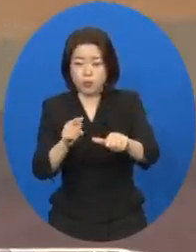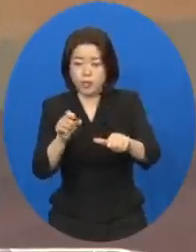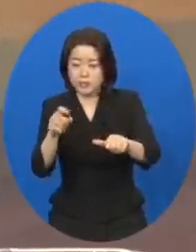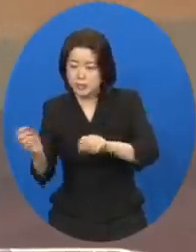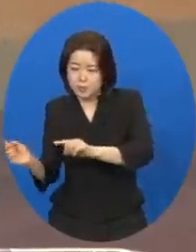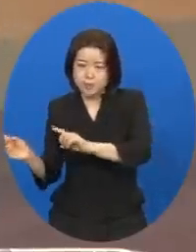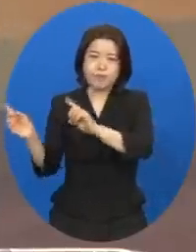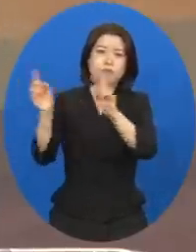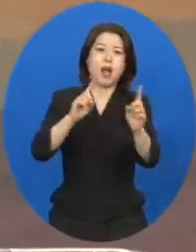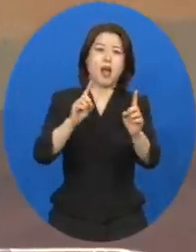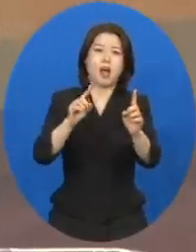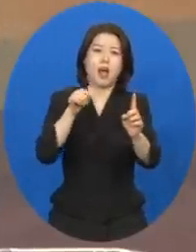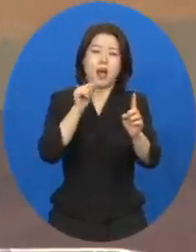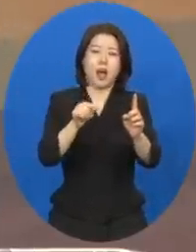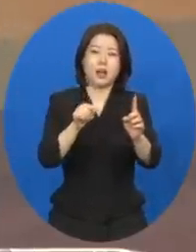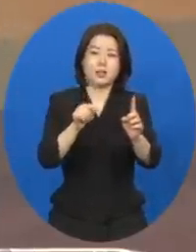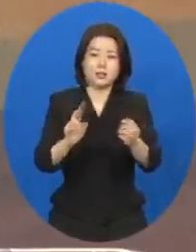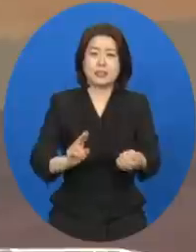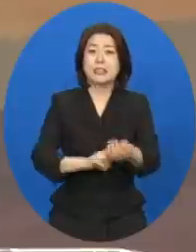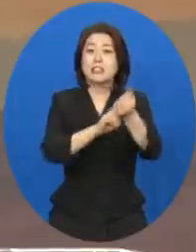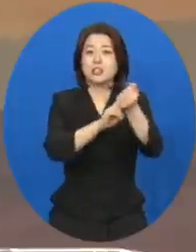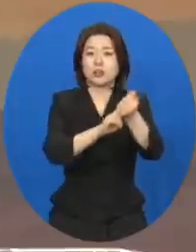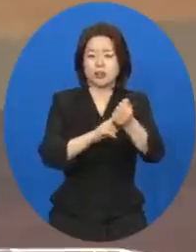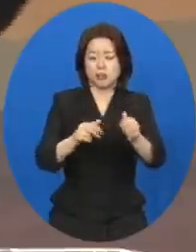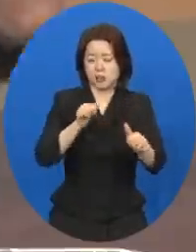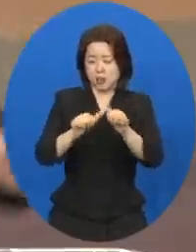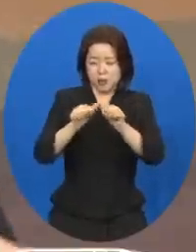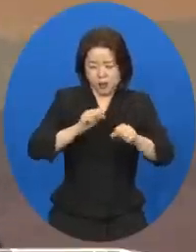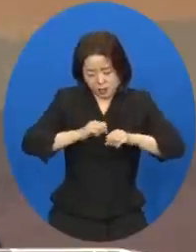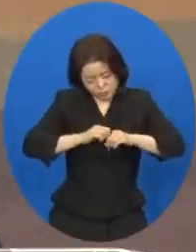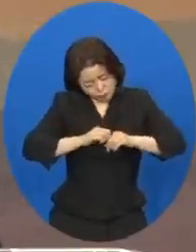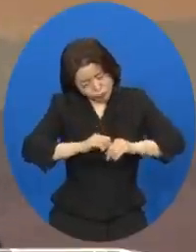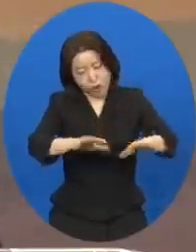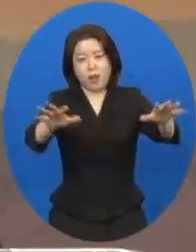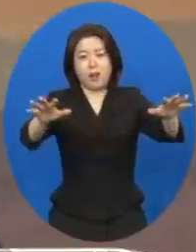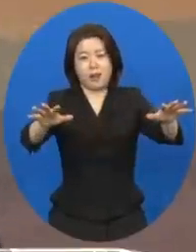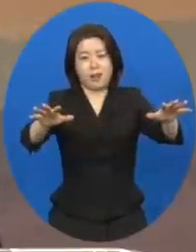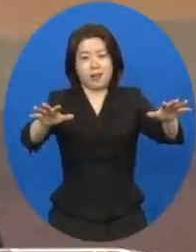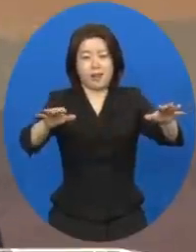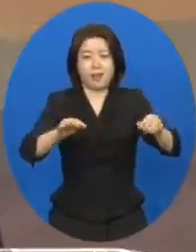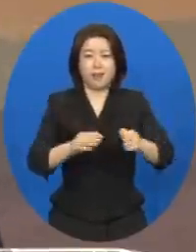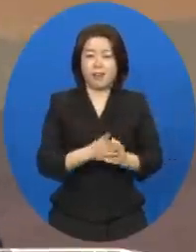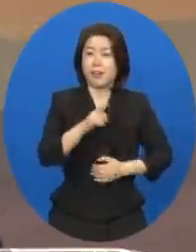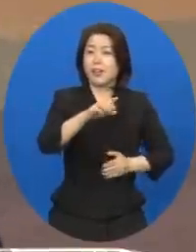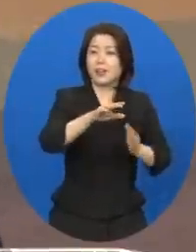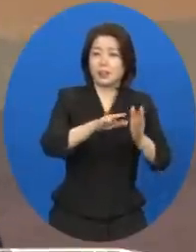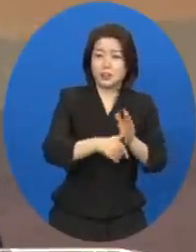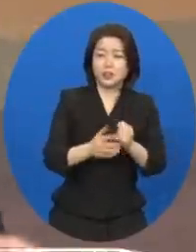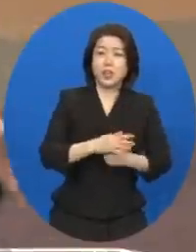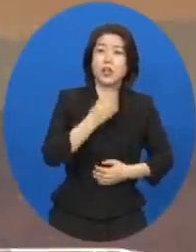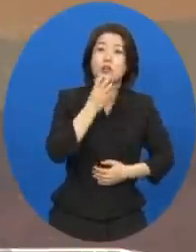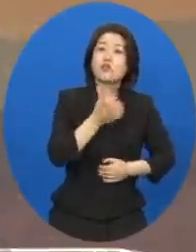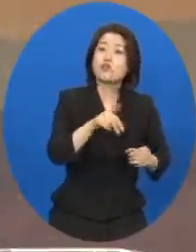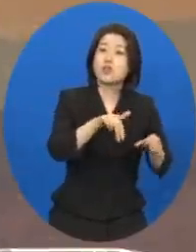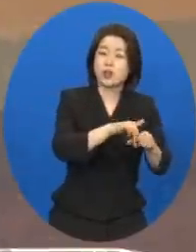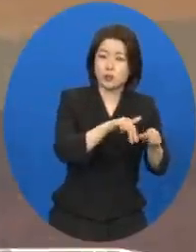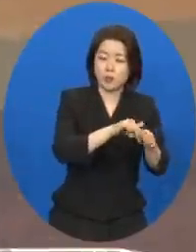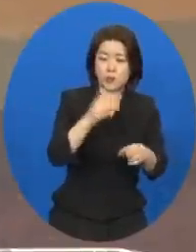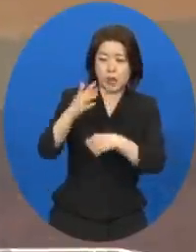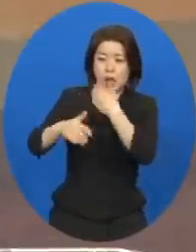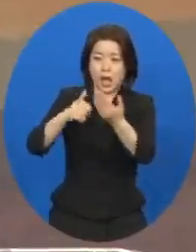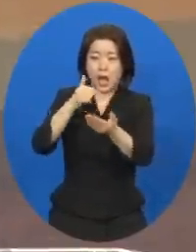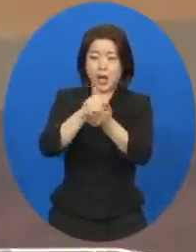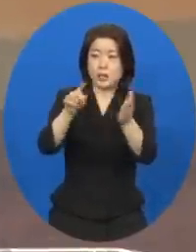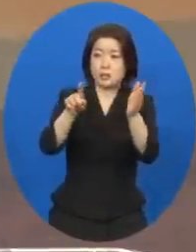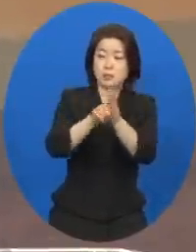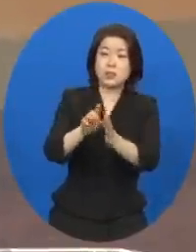다시 살리셨다. 이 소문이 쫙 퍼졌습니다. 그때 당시에 유대교는 하나님을